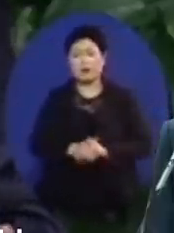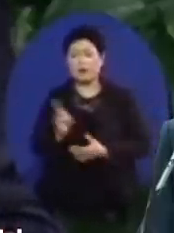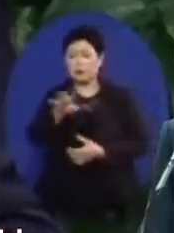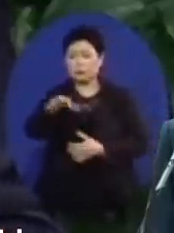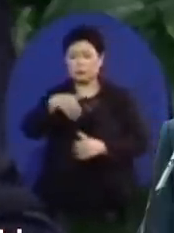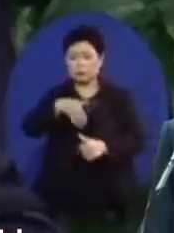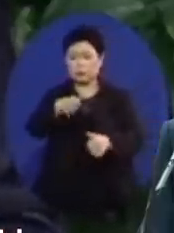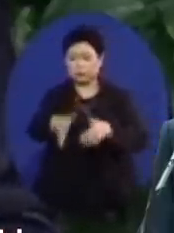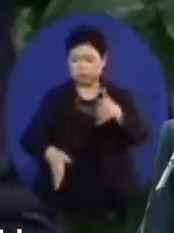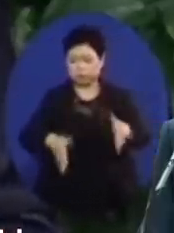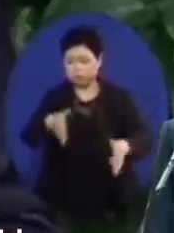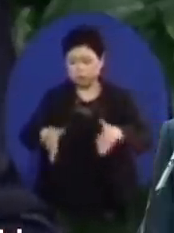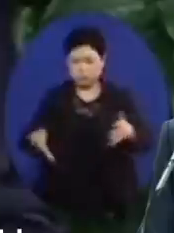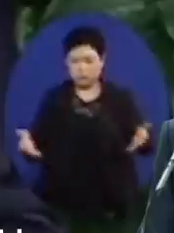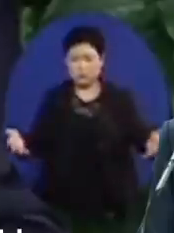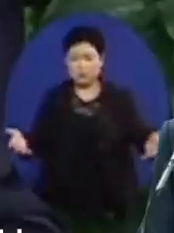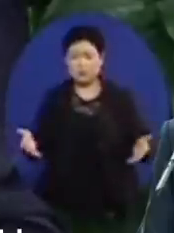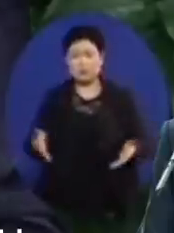가는지 알아야지.